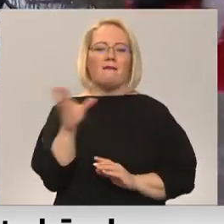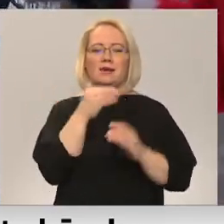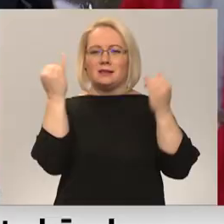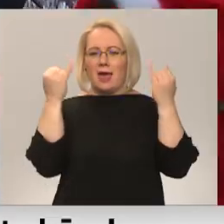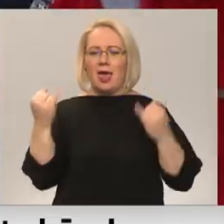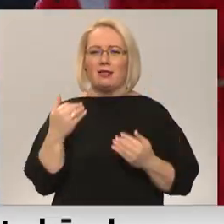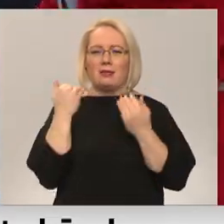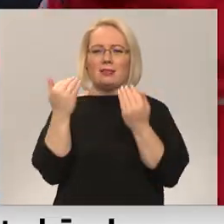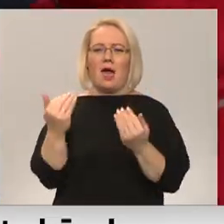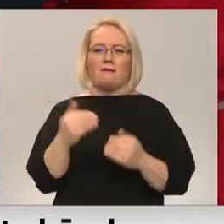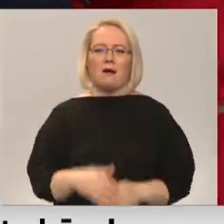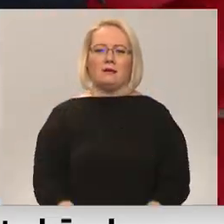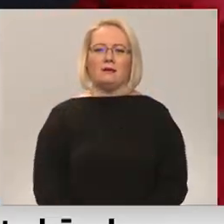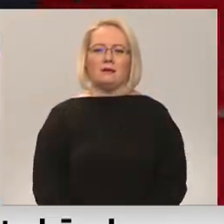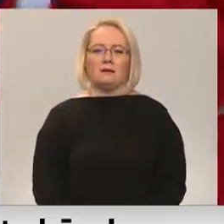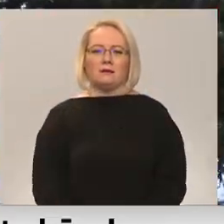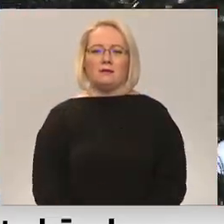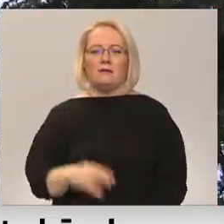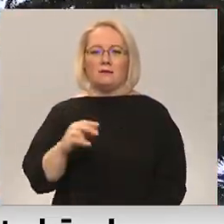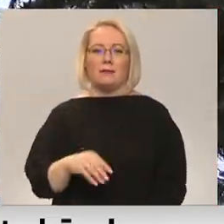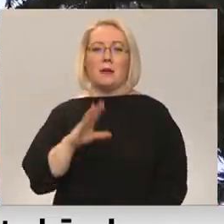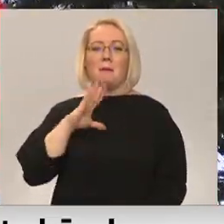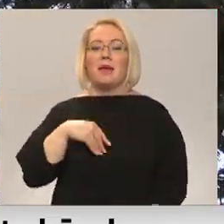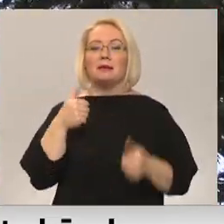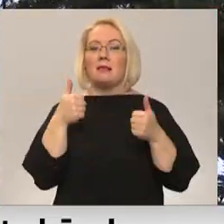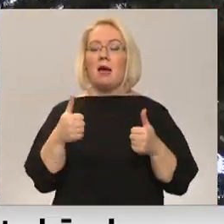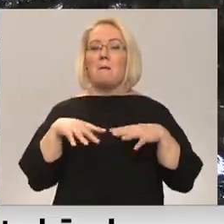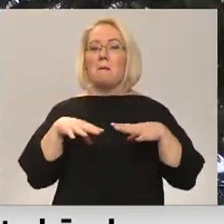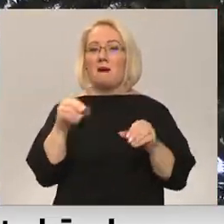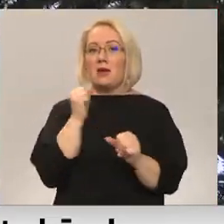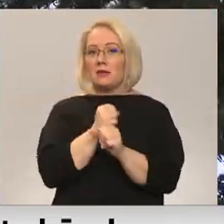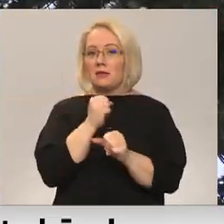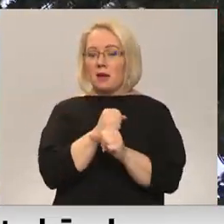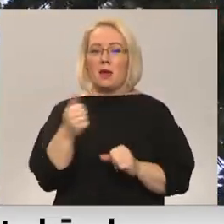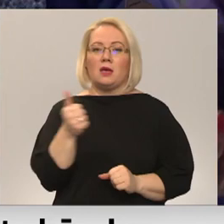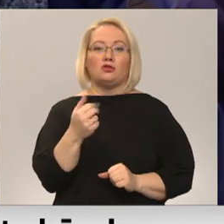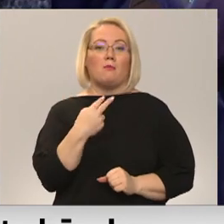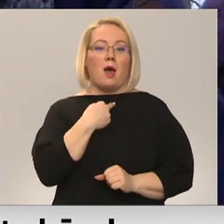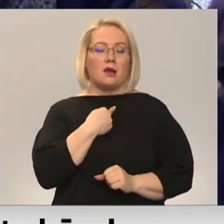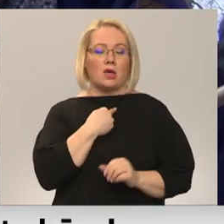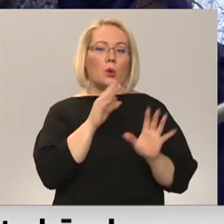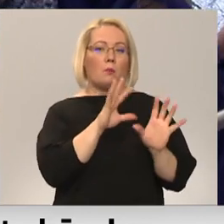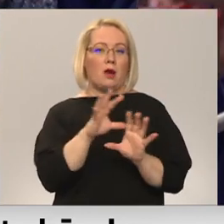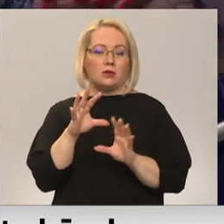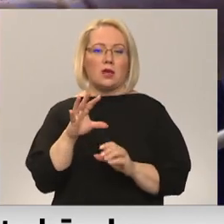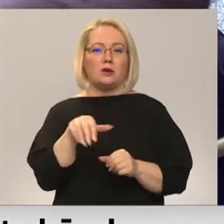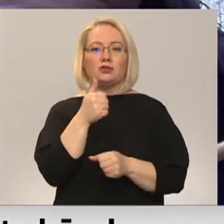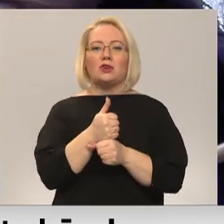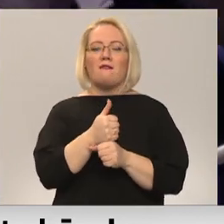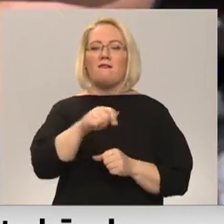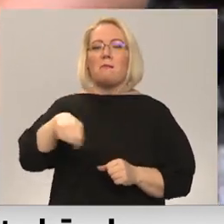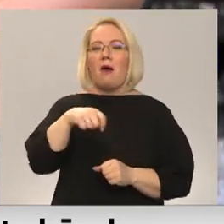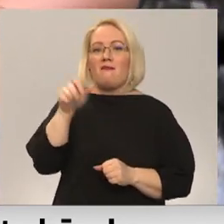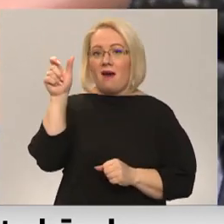Vēl tālāk, vēl aiz viena zariņa. Pēc labi padarīta darba par īpašu pārsteigumu parūpējās šefpavārs Haralds